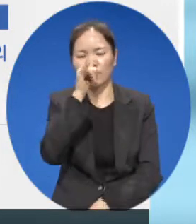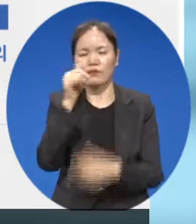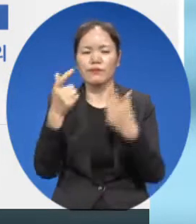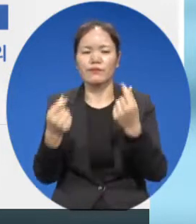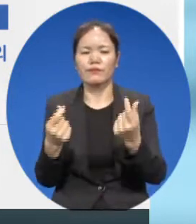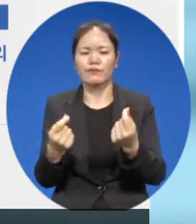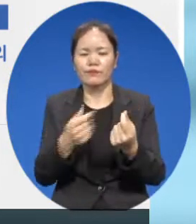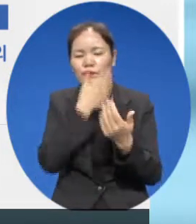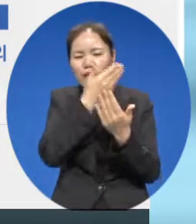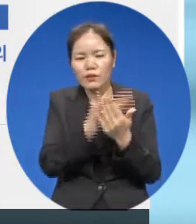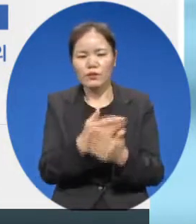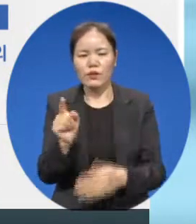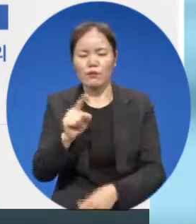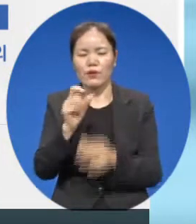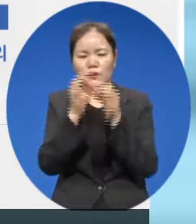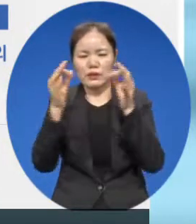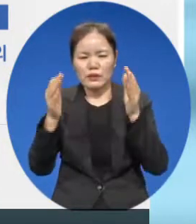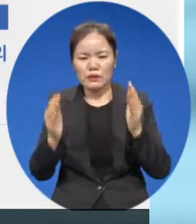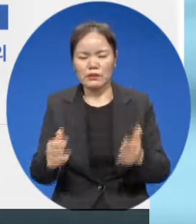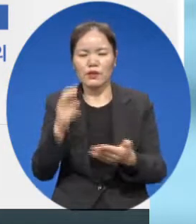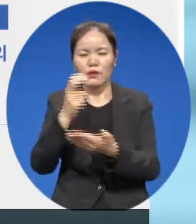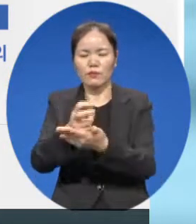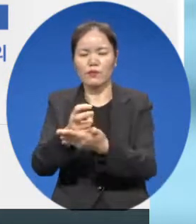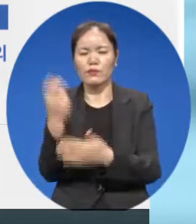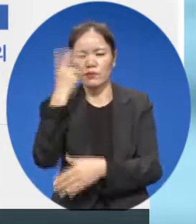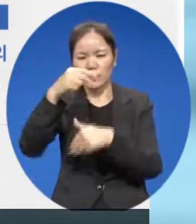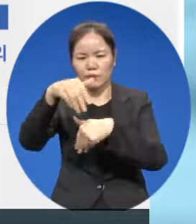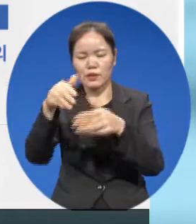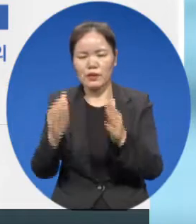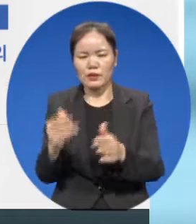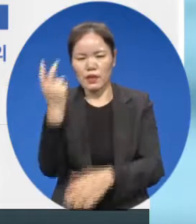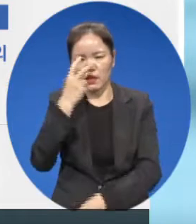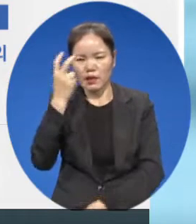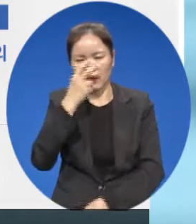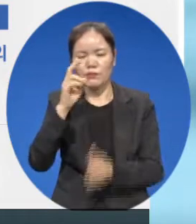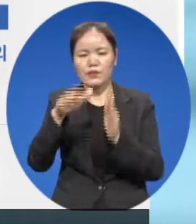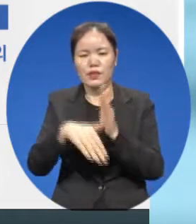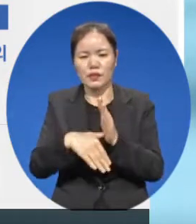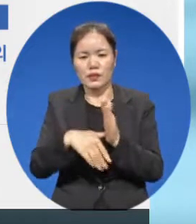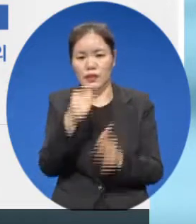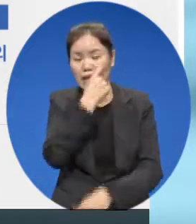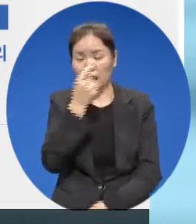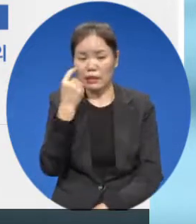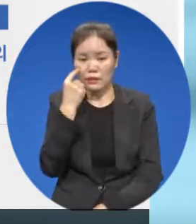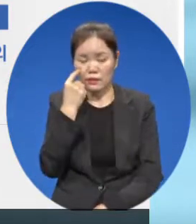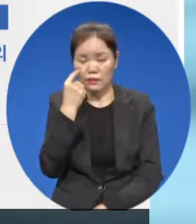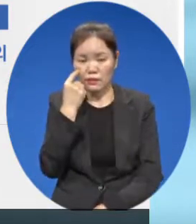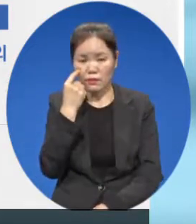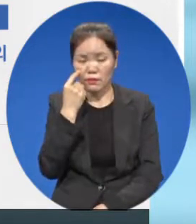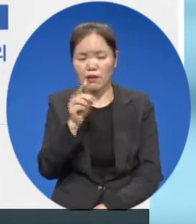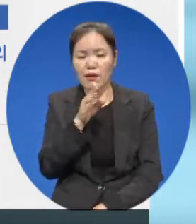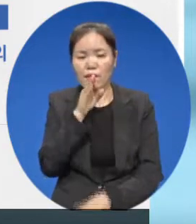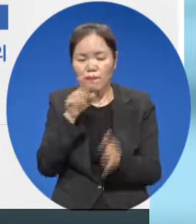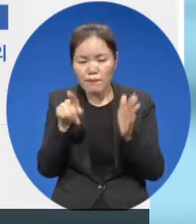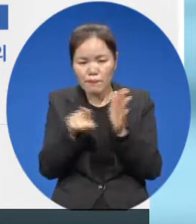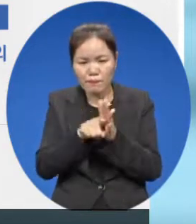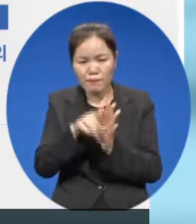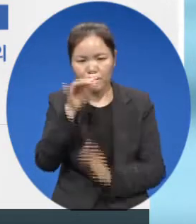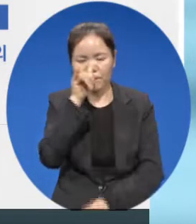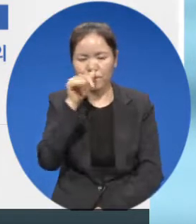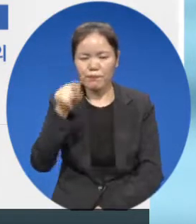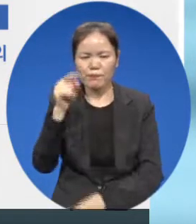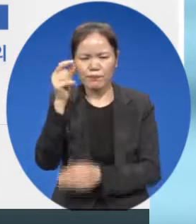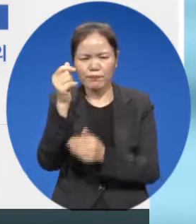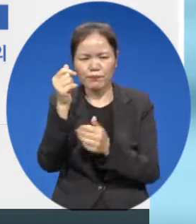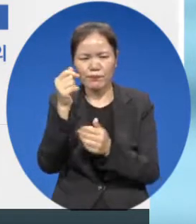중요한 건 그동안 법무부 감찰 실에서 감찰 하는 과정에 나왔던 자료들이 어느 정도 신빙성이 있고 그 내용들이 설득력